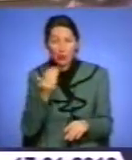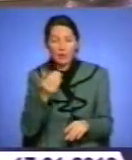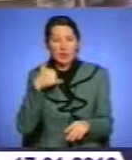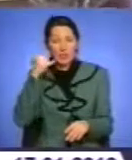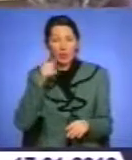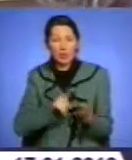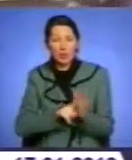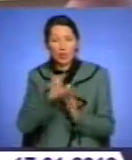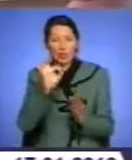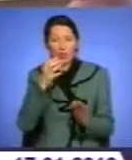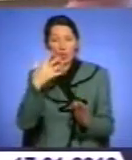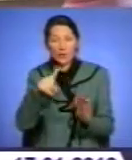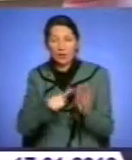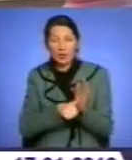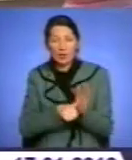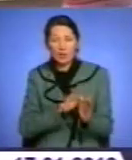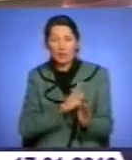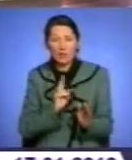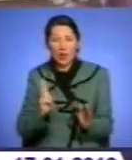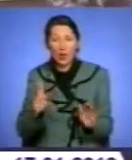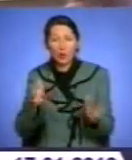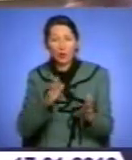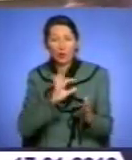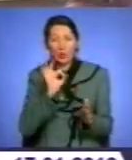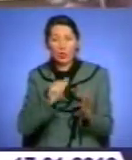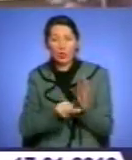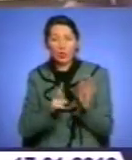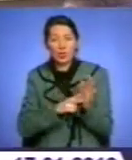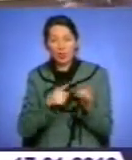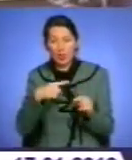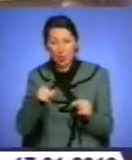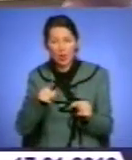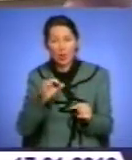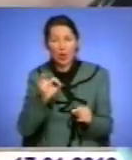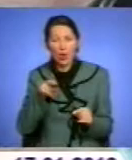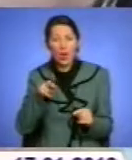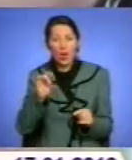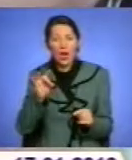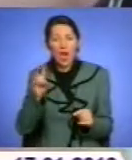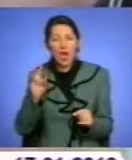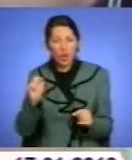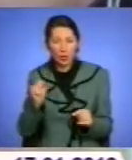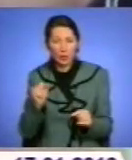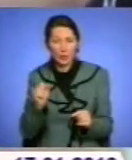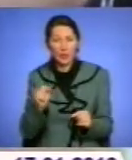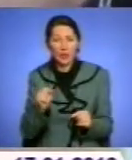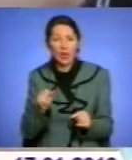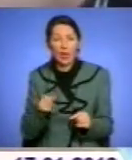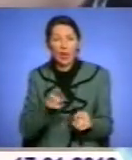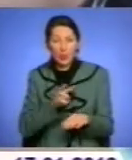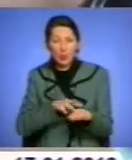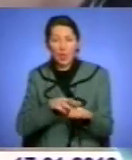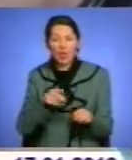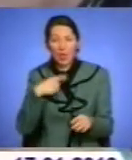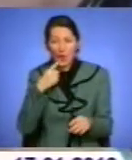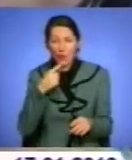починається на 056, на ніякому разі не 067 чи якогось іншого оператора. Міліціонери застерігають, реальніше вберегтися